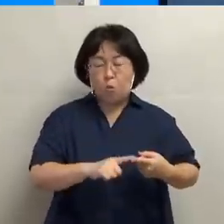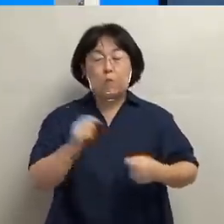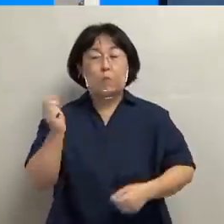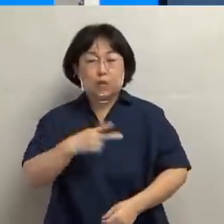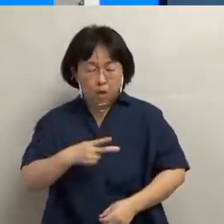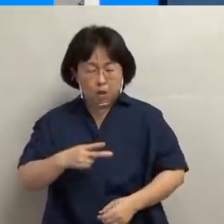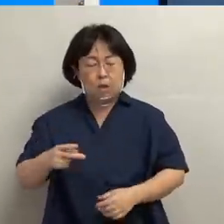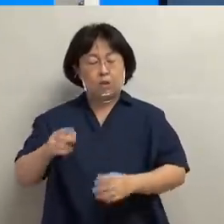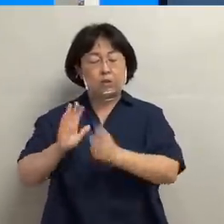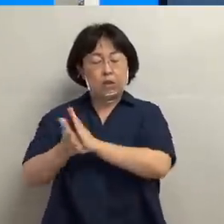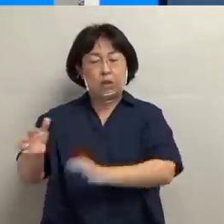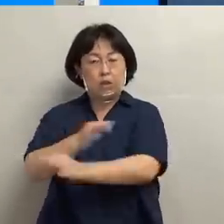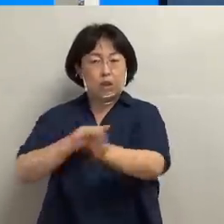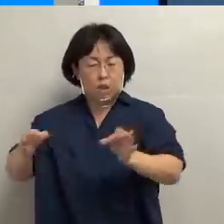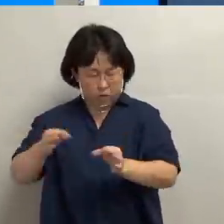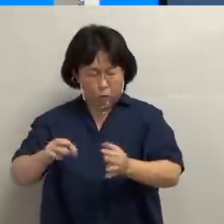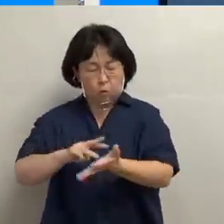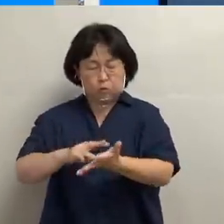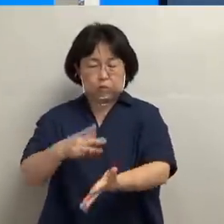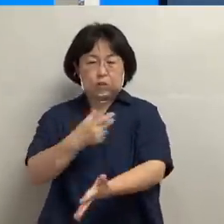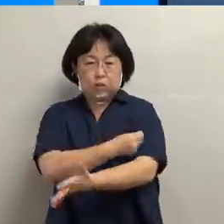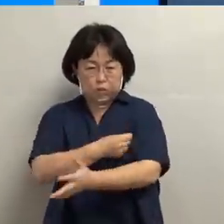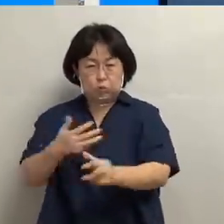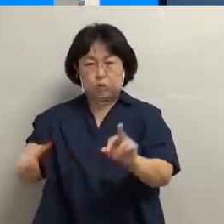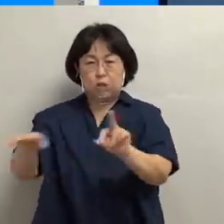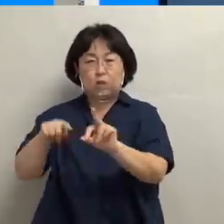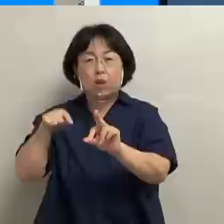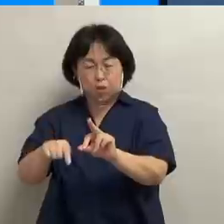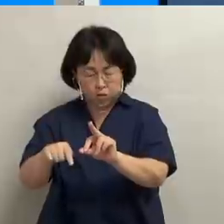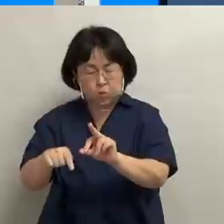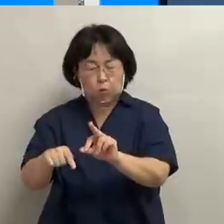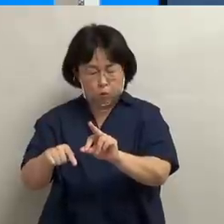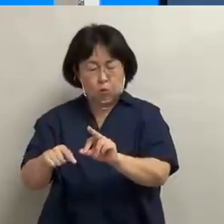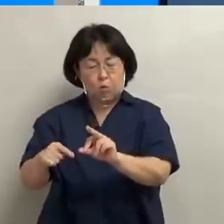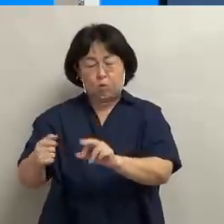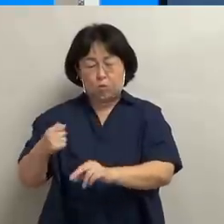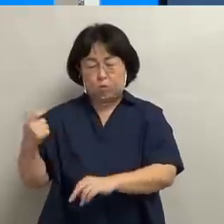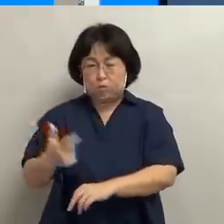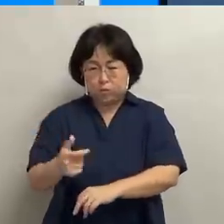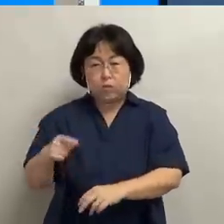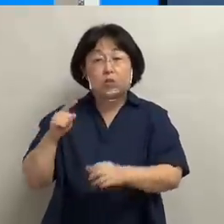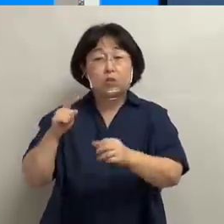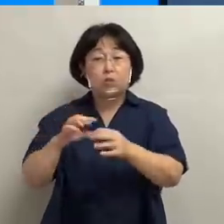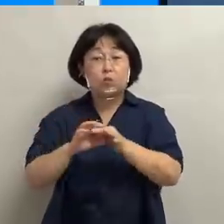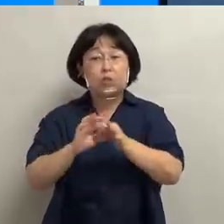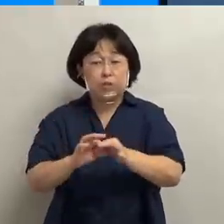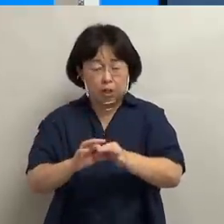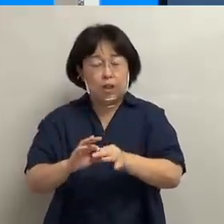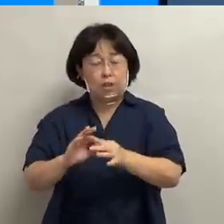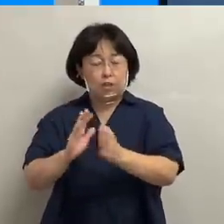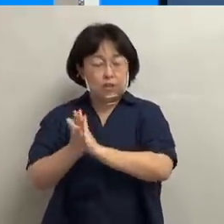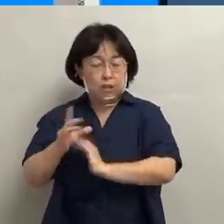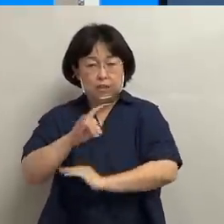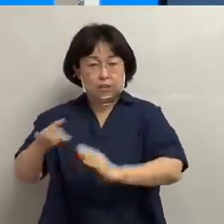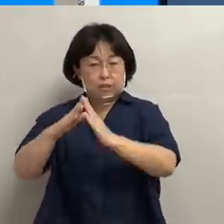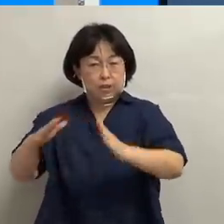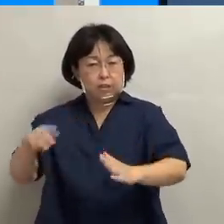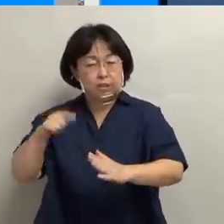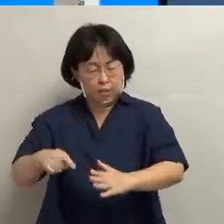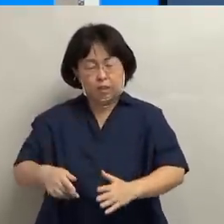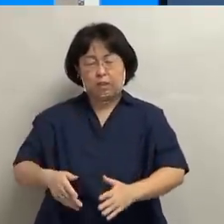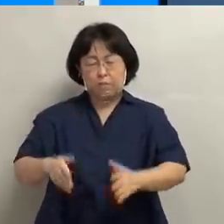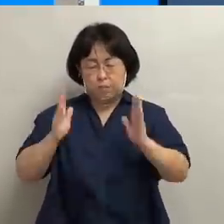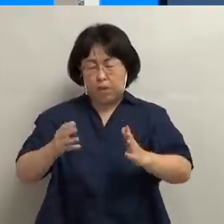センターの増強を含む補正予算について県議会において圧倒的多数の賛成で技術をしていただきまし